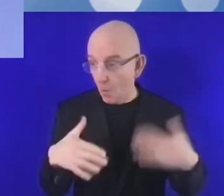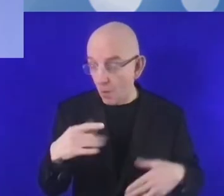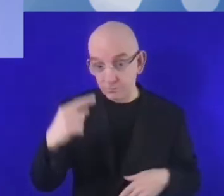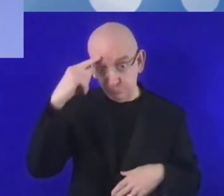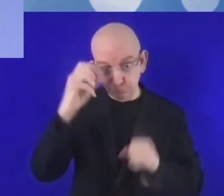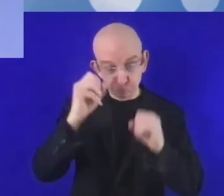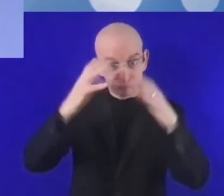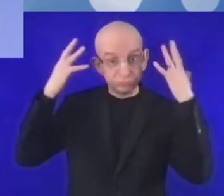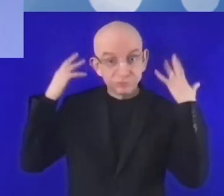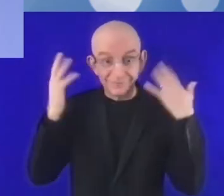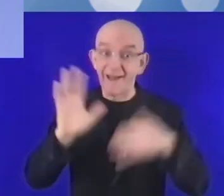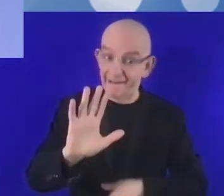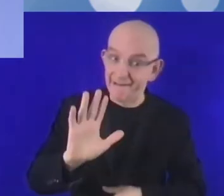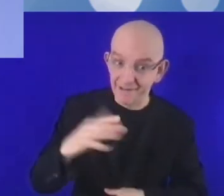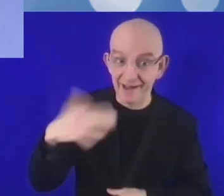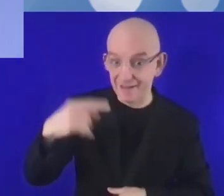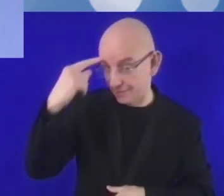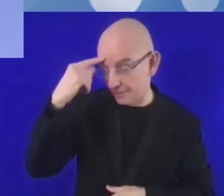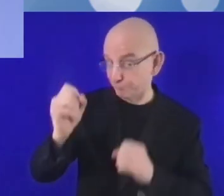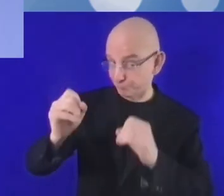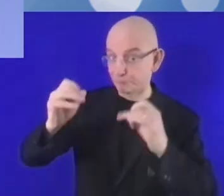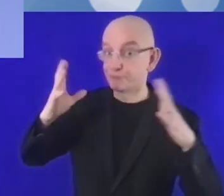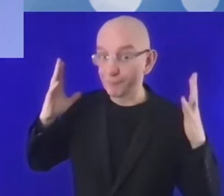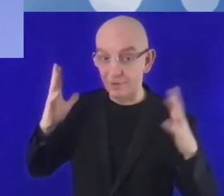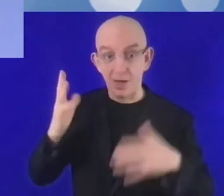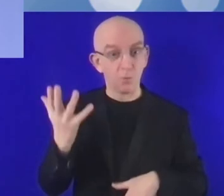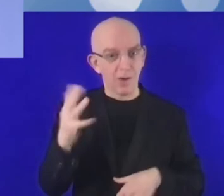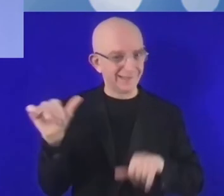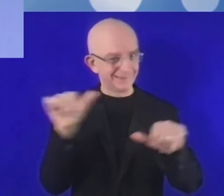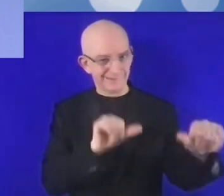été un choc pour moi, une surprise, mais le fait est qu'il est prouvé